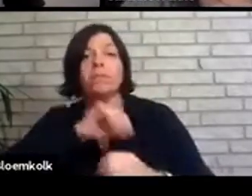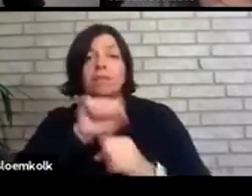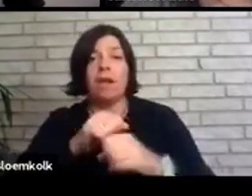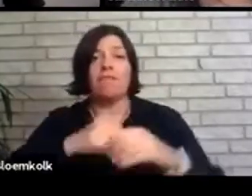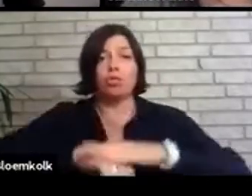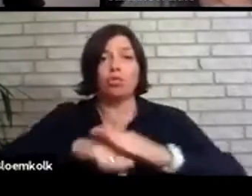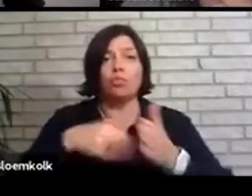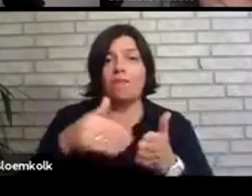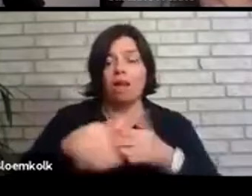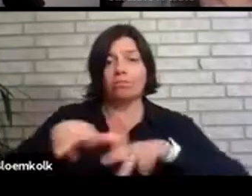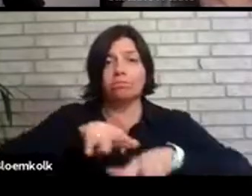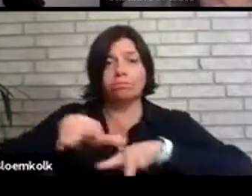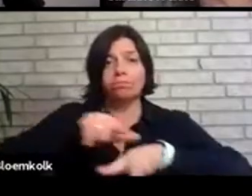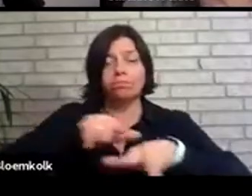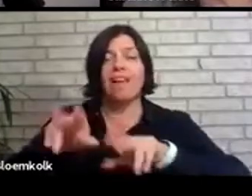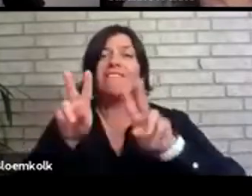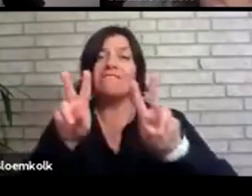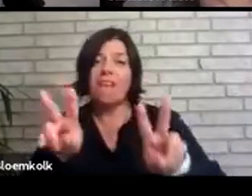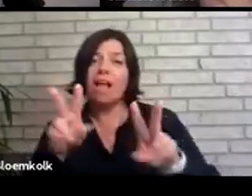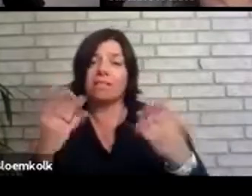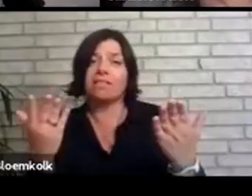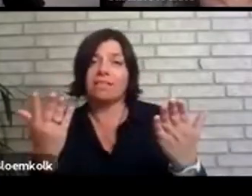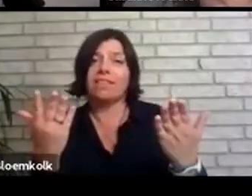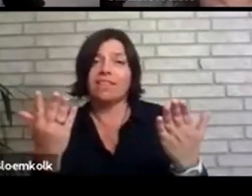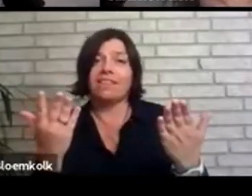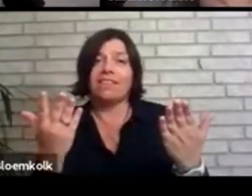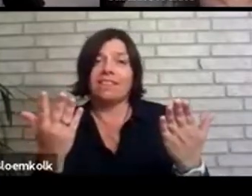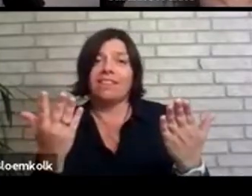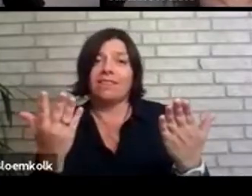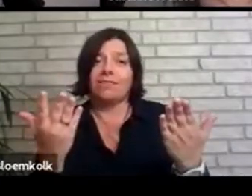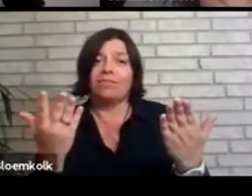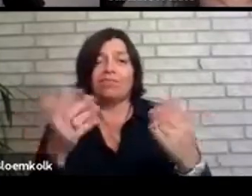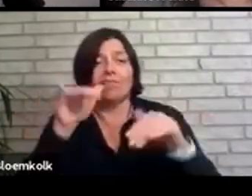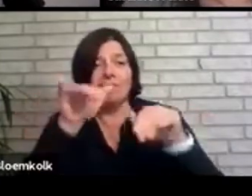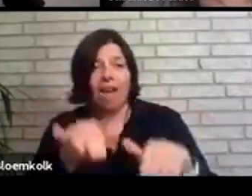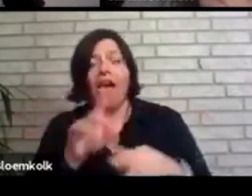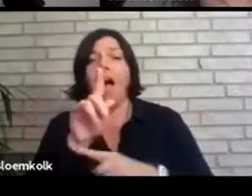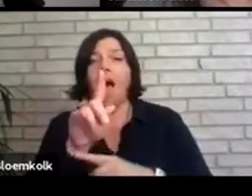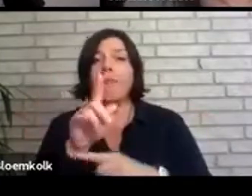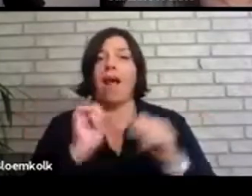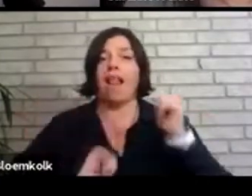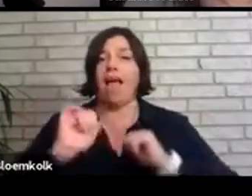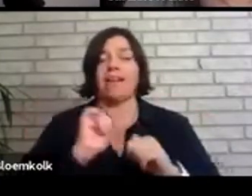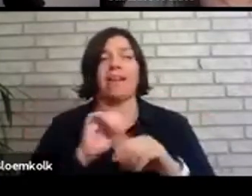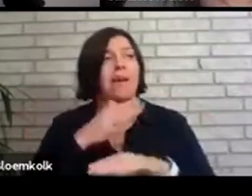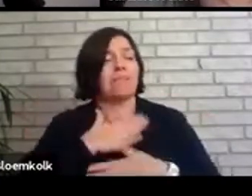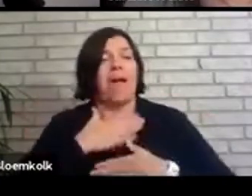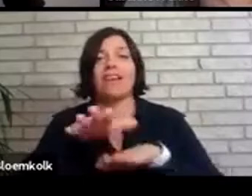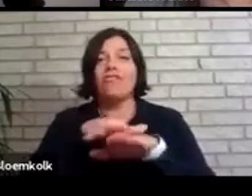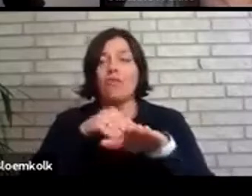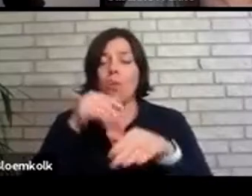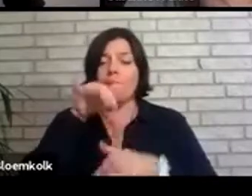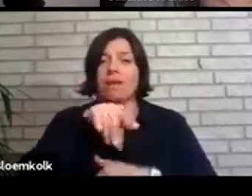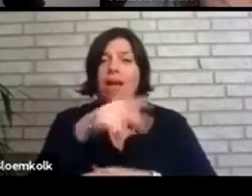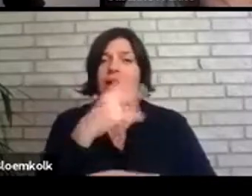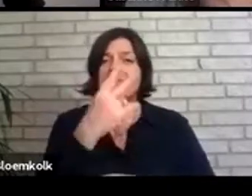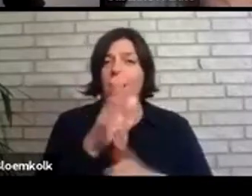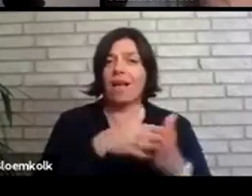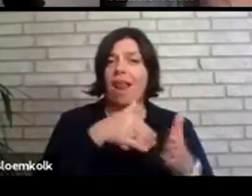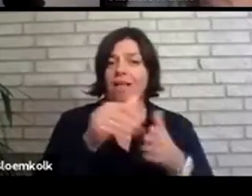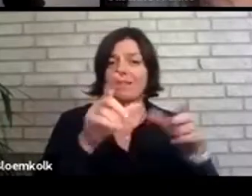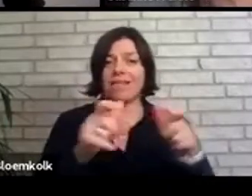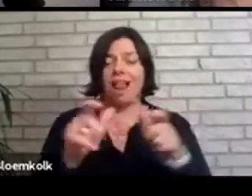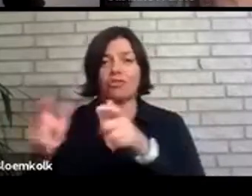eindrucksvoll organisiert, aber ich habe eher so die Befürchtung, dass vielleicht diese Zweiklassengesellschaft zwischen den gut organisierten, kreativen, kritischen